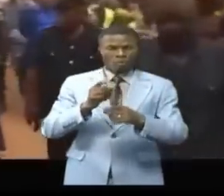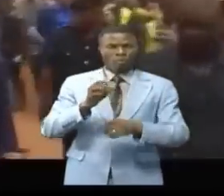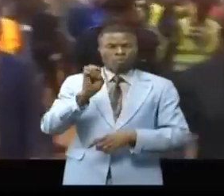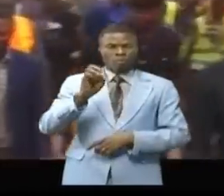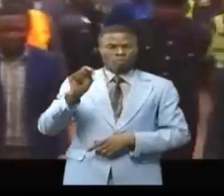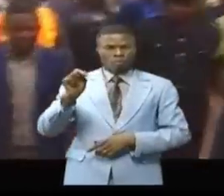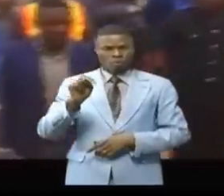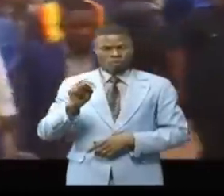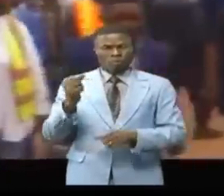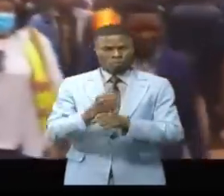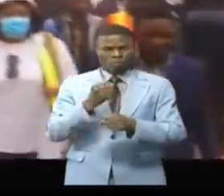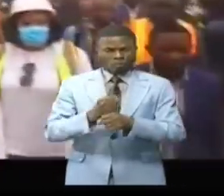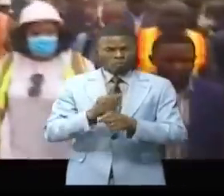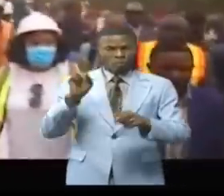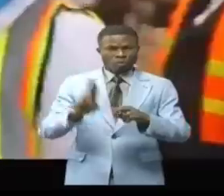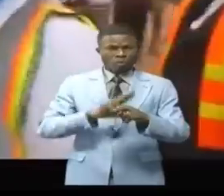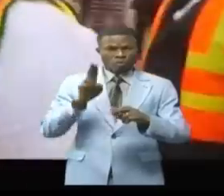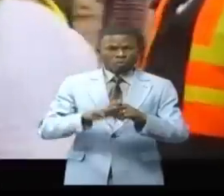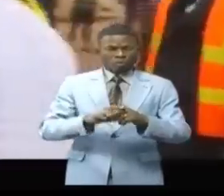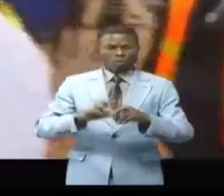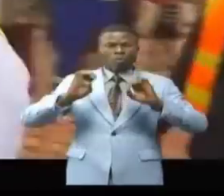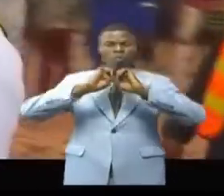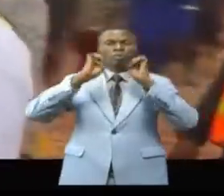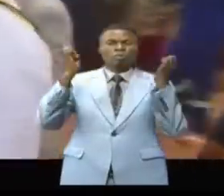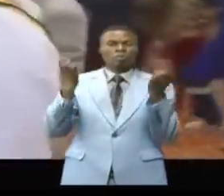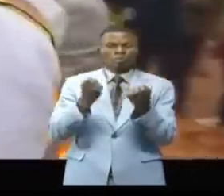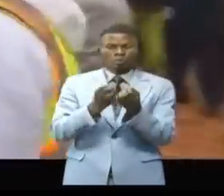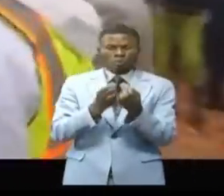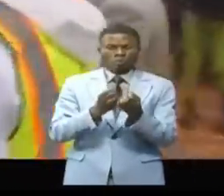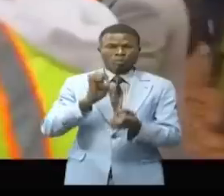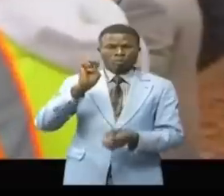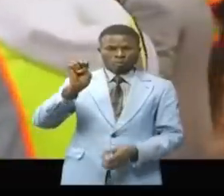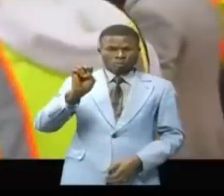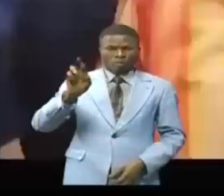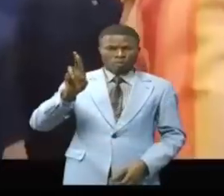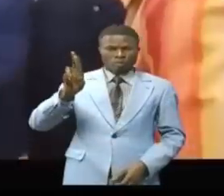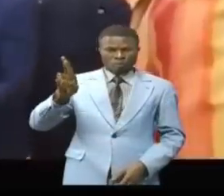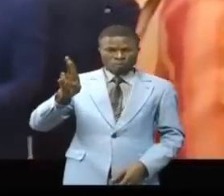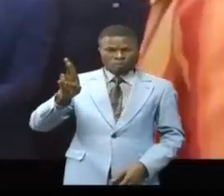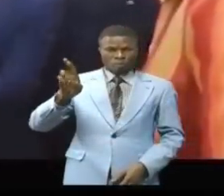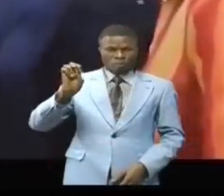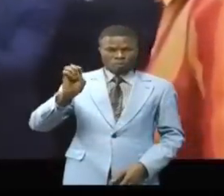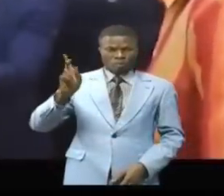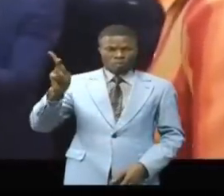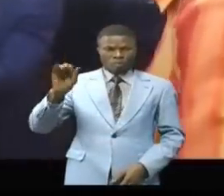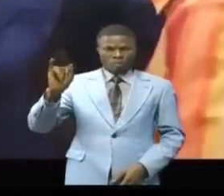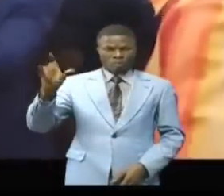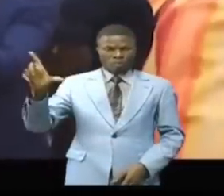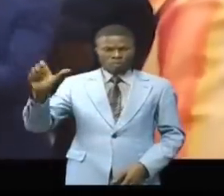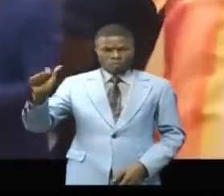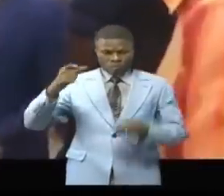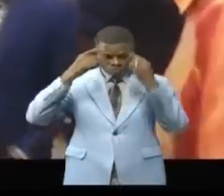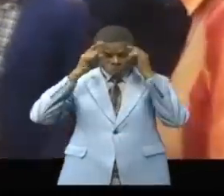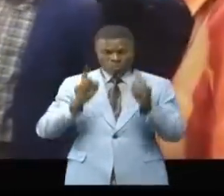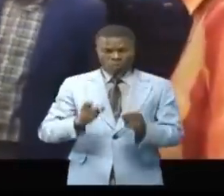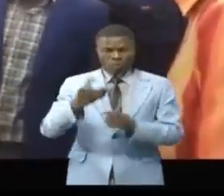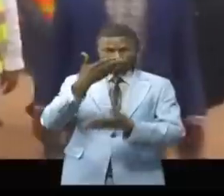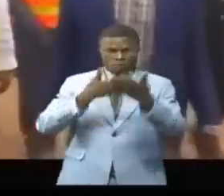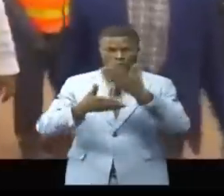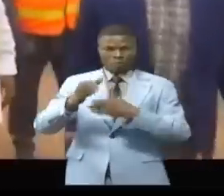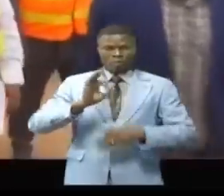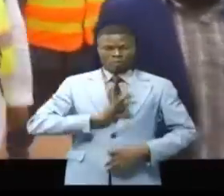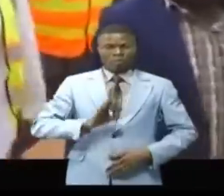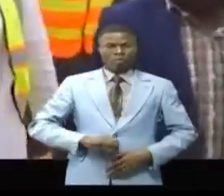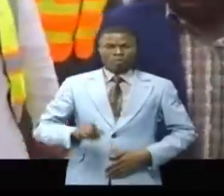ces travaux seront exécutés par l'entreprise Erekila. Déterminée à représenter le chef de l'État dans cette